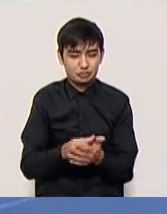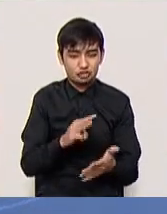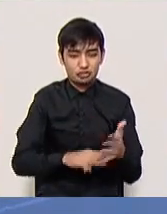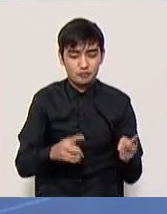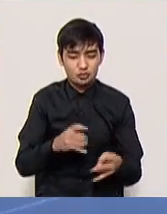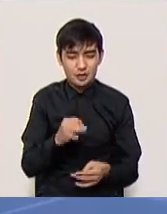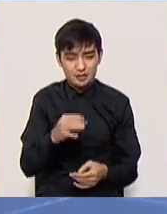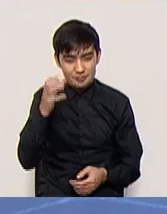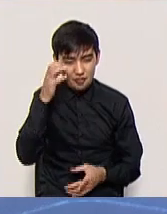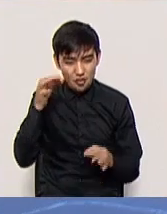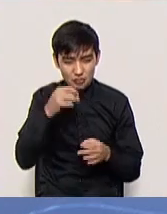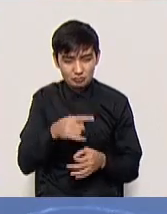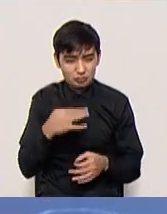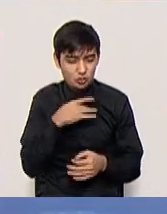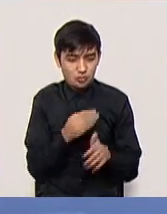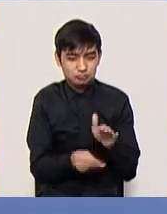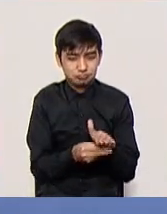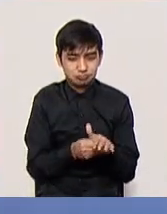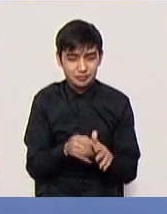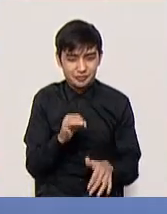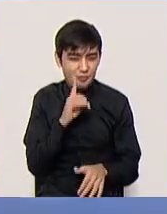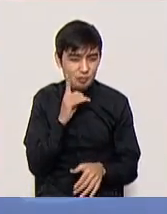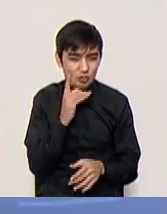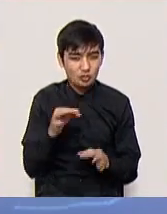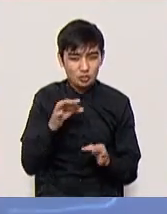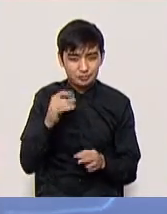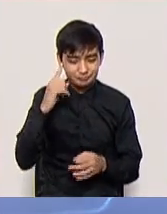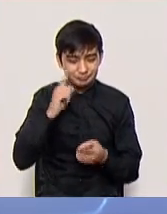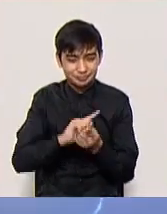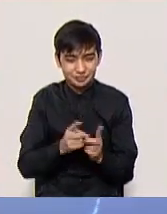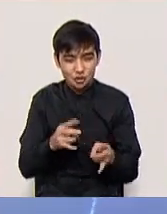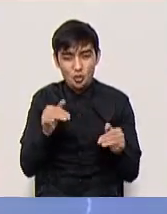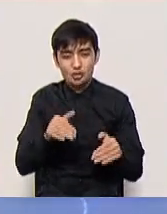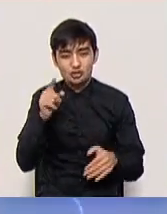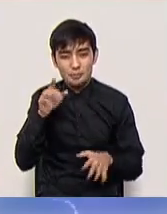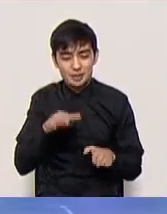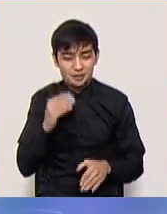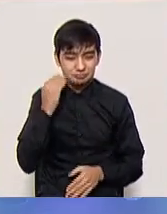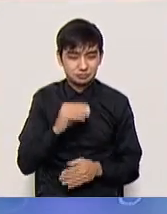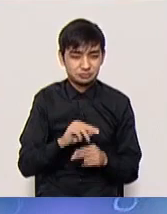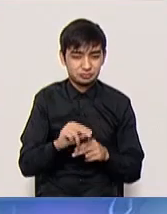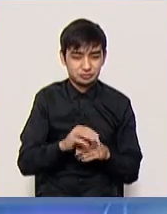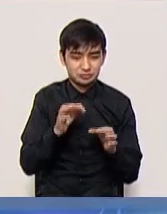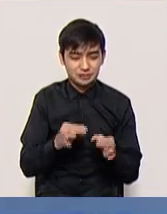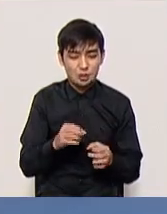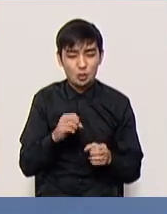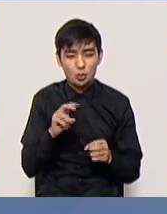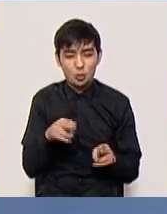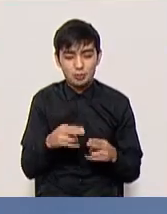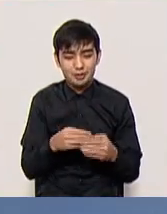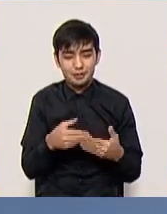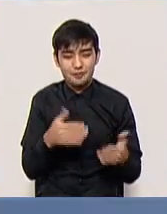білім саласында ушығып тұр екен. Қазір жас ұрпақтың санасын тазарту үшін колледждерде сапалы ұрпақ атты клуб құрылған.